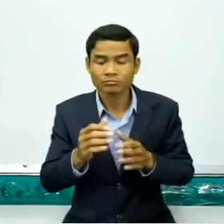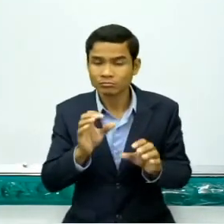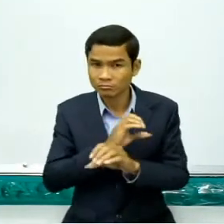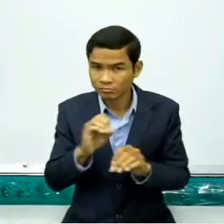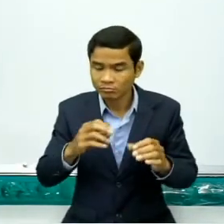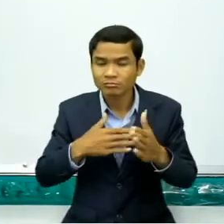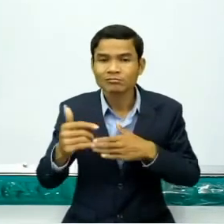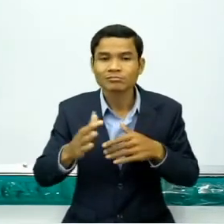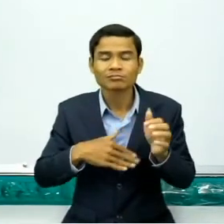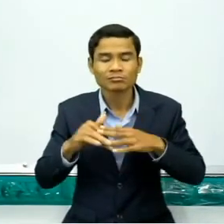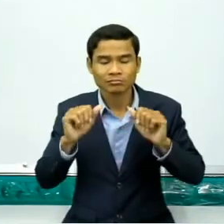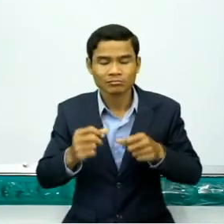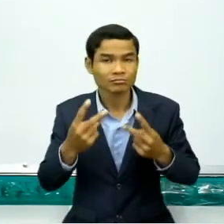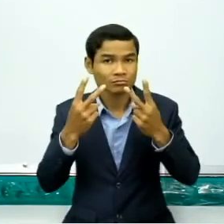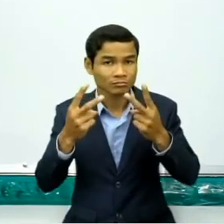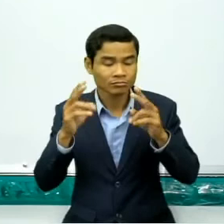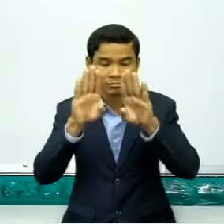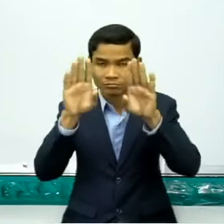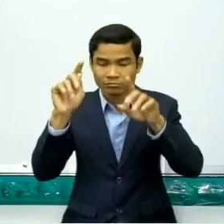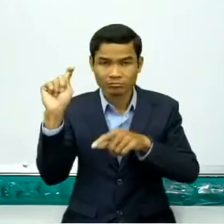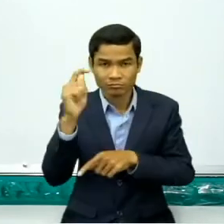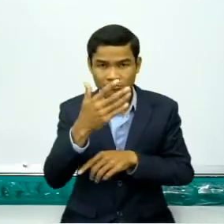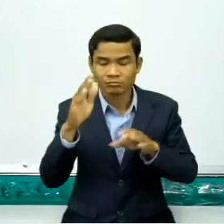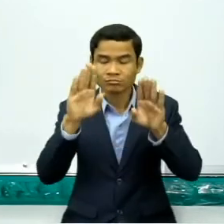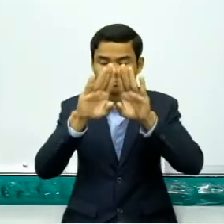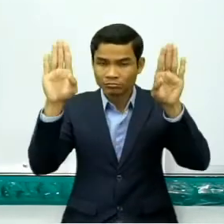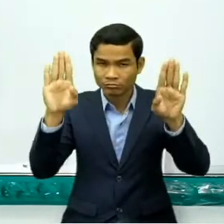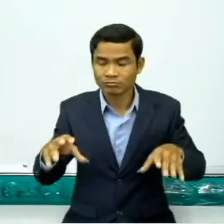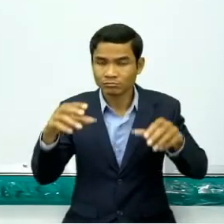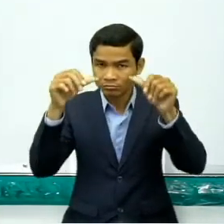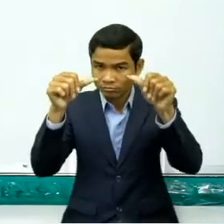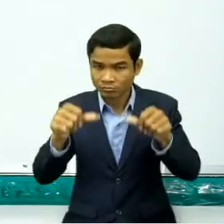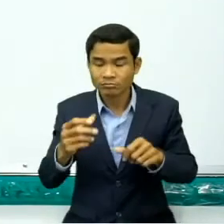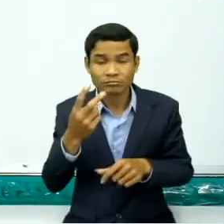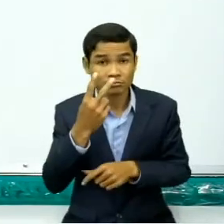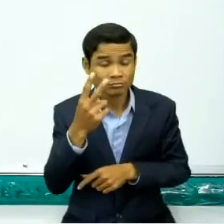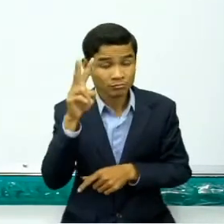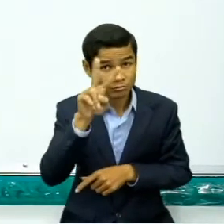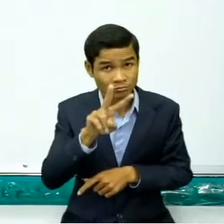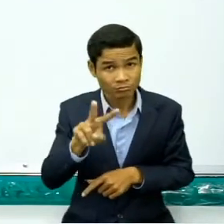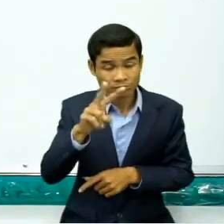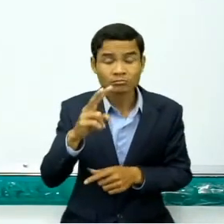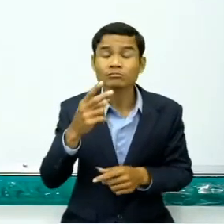hiệp nè lực đặc hiến 200 chà lạc nè cửu ta con khơi rụp rụp ở vầy khla